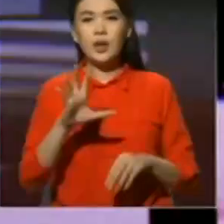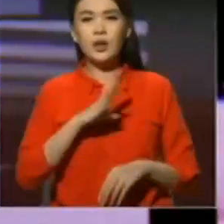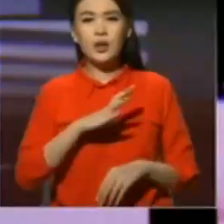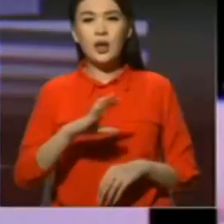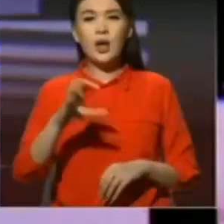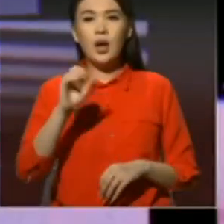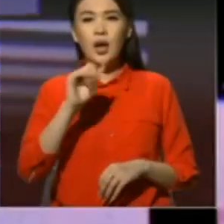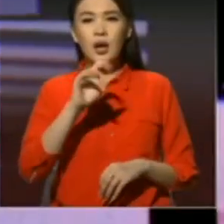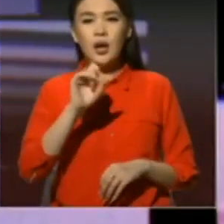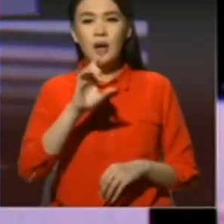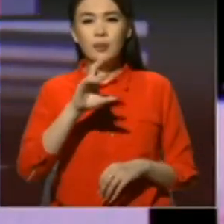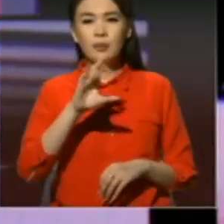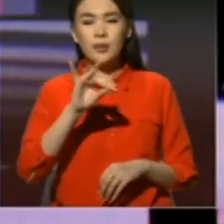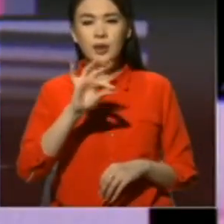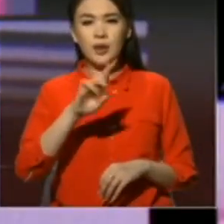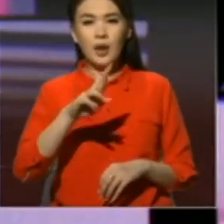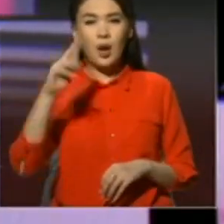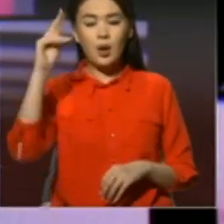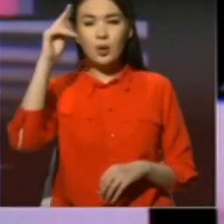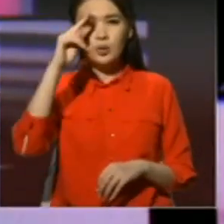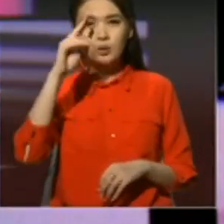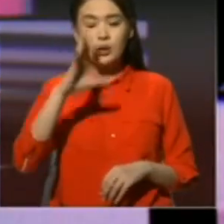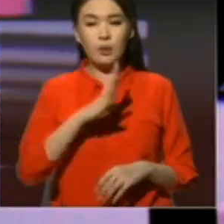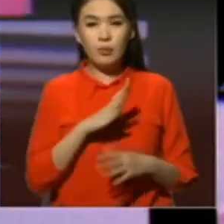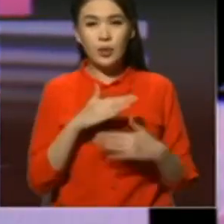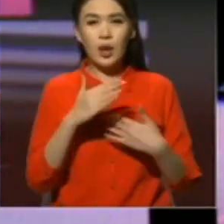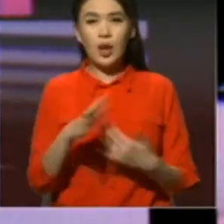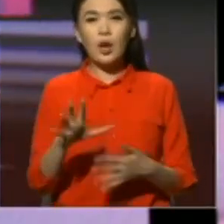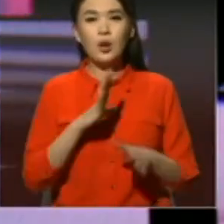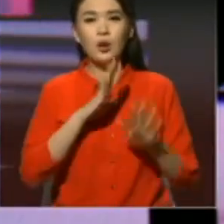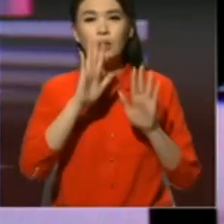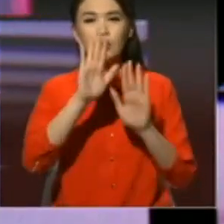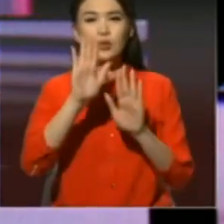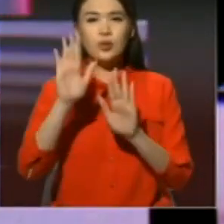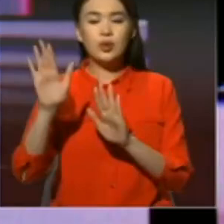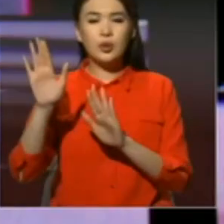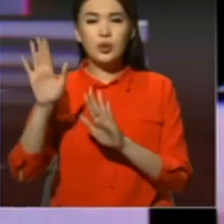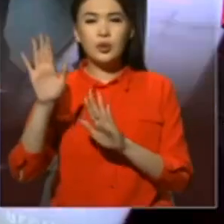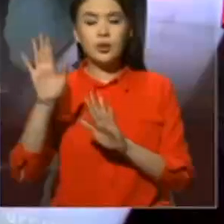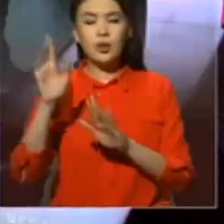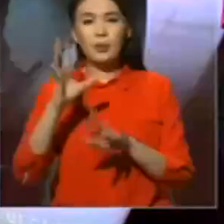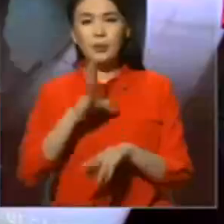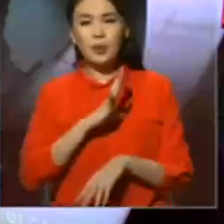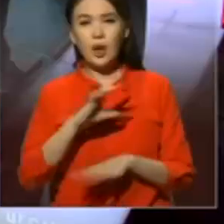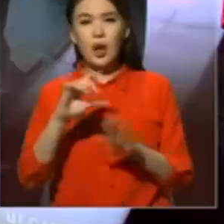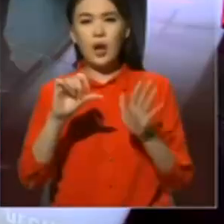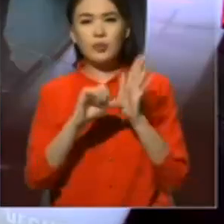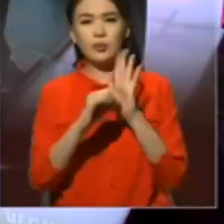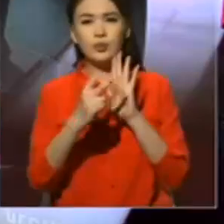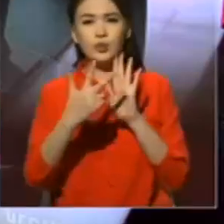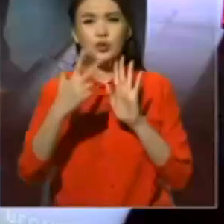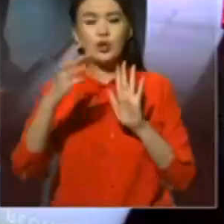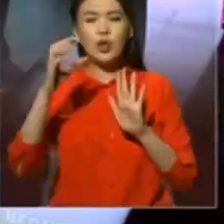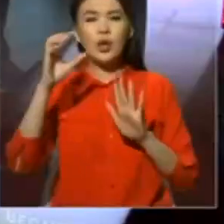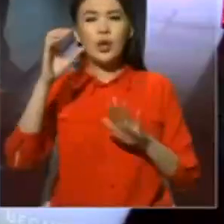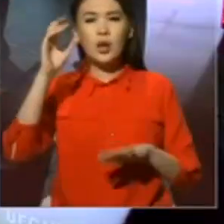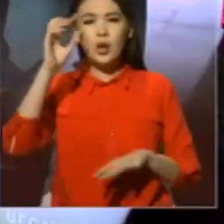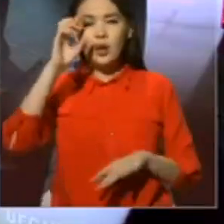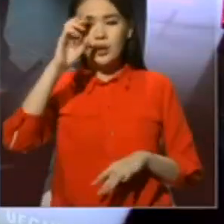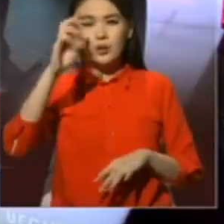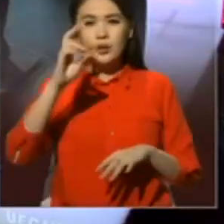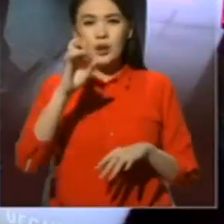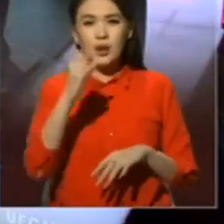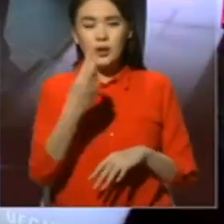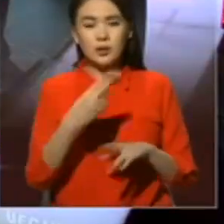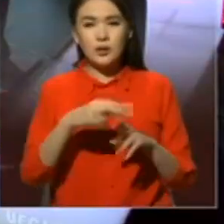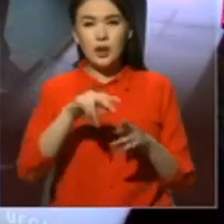оқыдыңыз, иә? Солай ма? Дұрыс. Сауд Арабиясында ұлттар көрмесі өтті. 63 ұлт қатысқан. Біздің